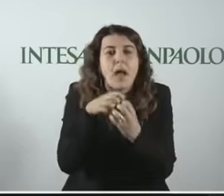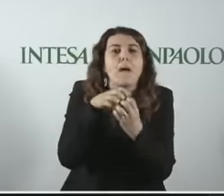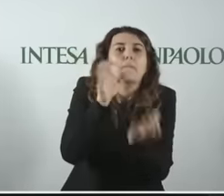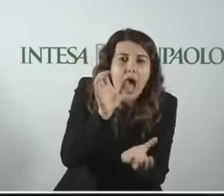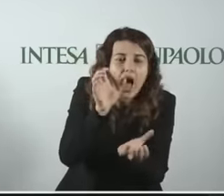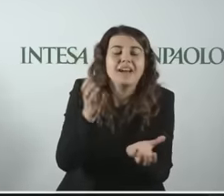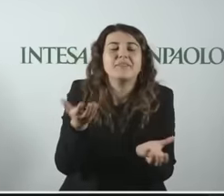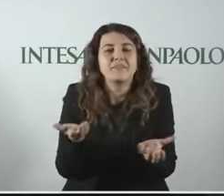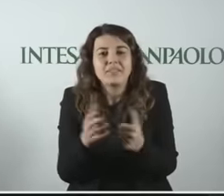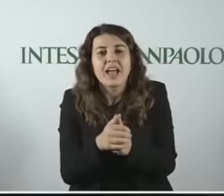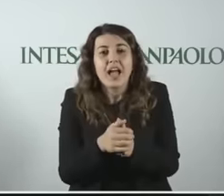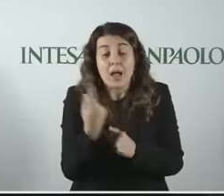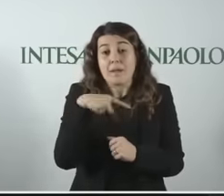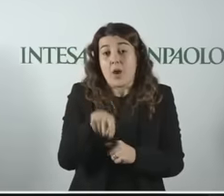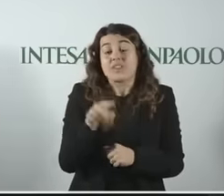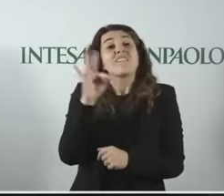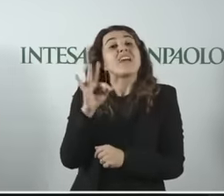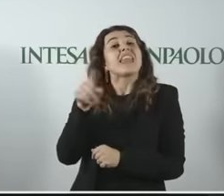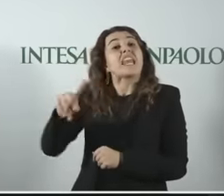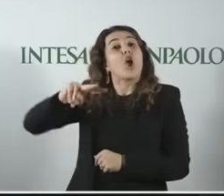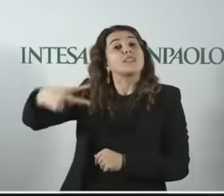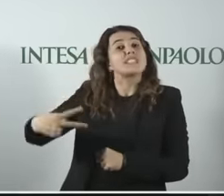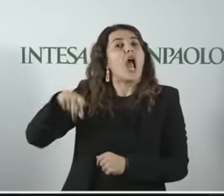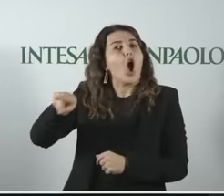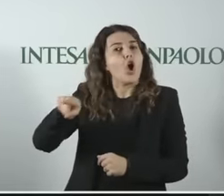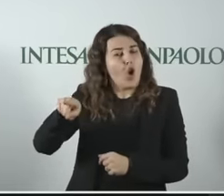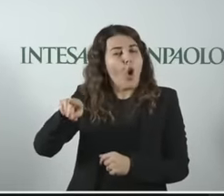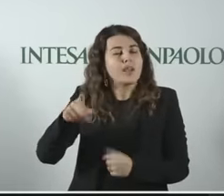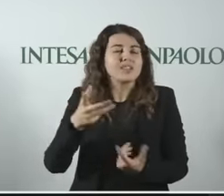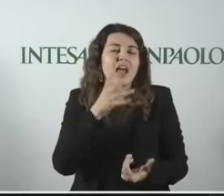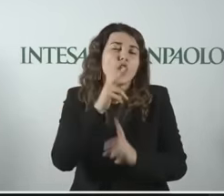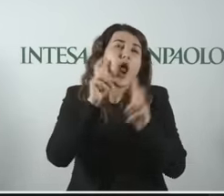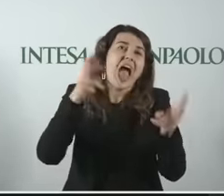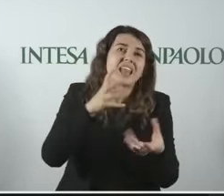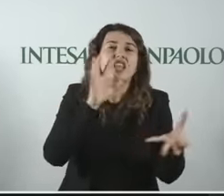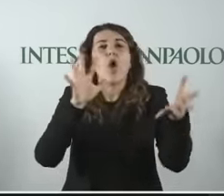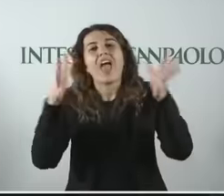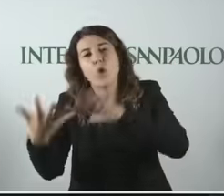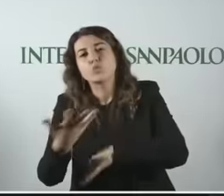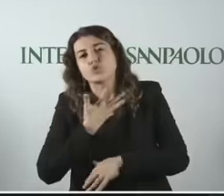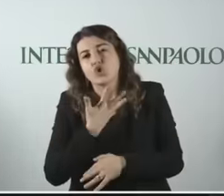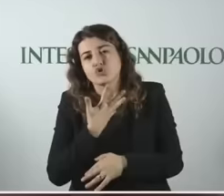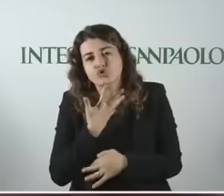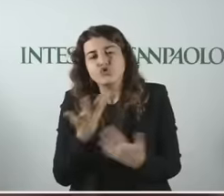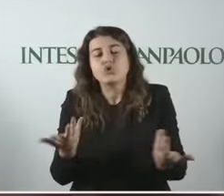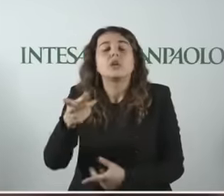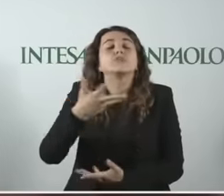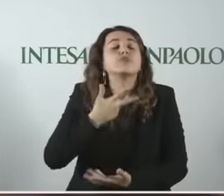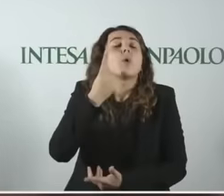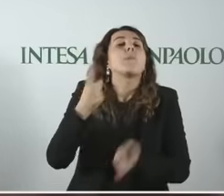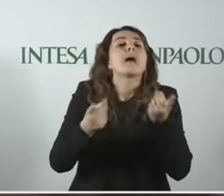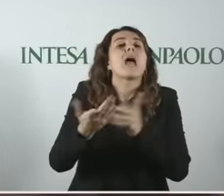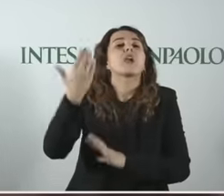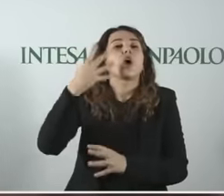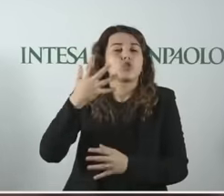II in un'epoca in cui il latino si è evoluto e ha cambiato tante delle sue aree semantiche Insomma c'è un autore un cronista del del suo tempo